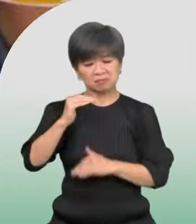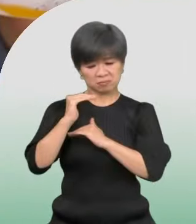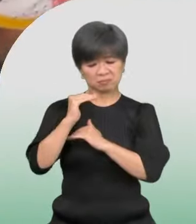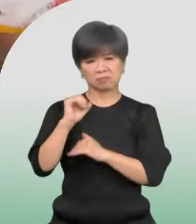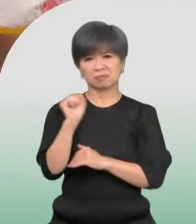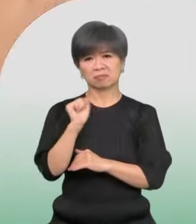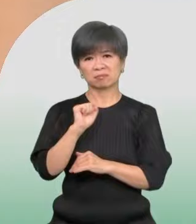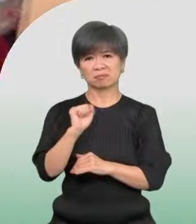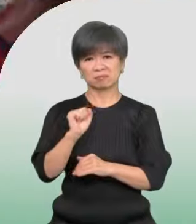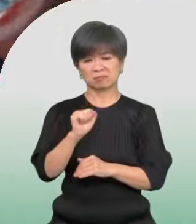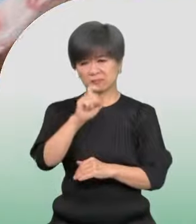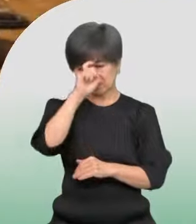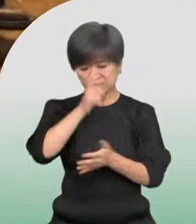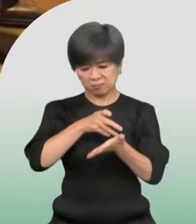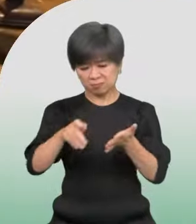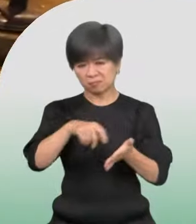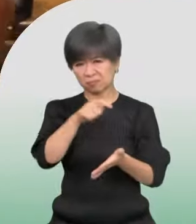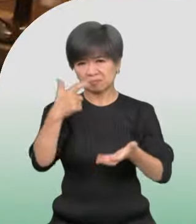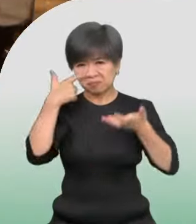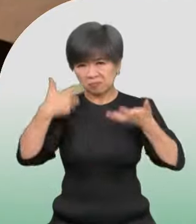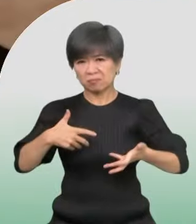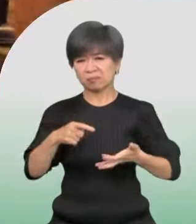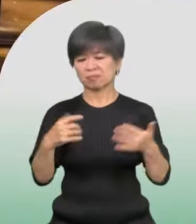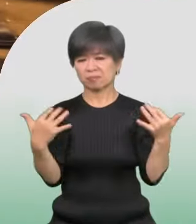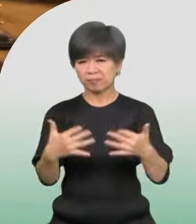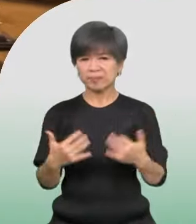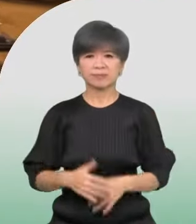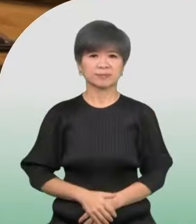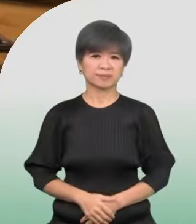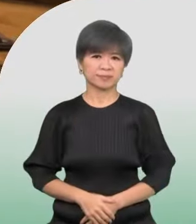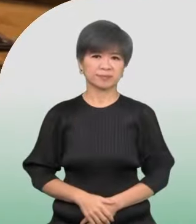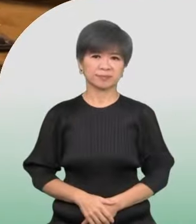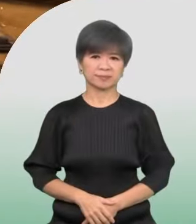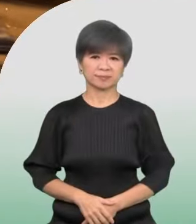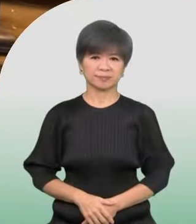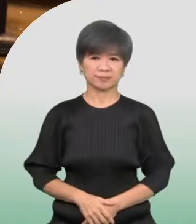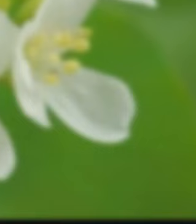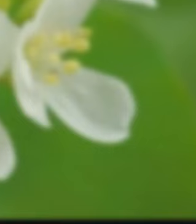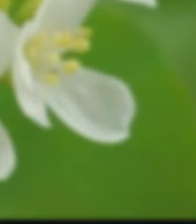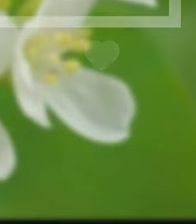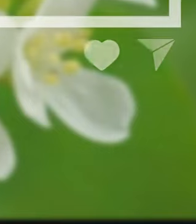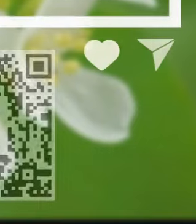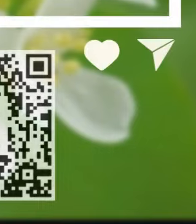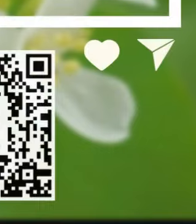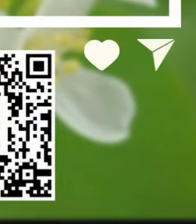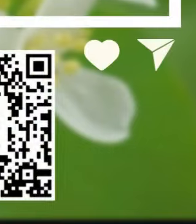望大王连署的方式，本台甲重视安尼个问题。好，新闻台桃园报道。